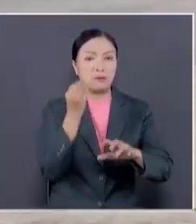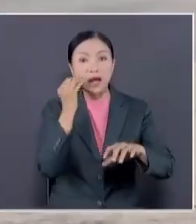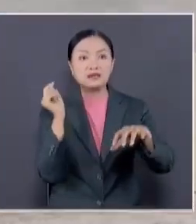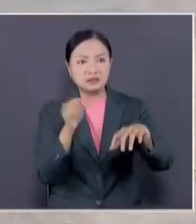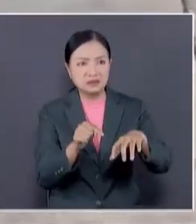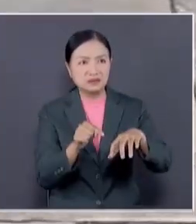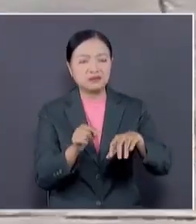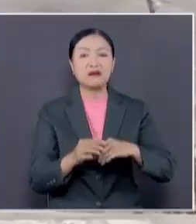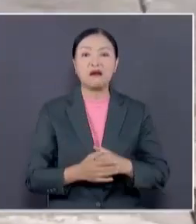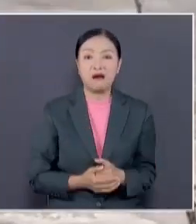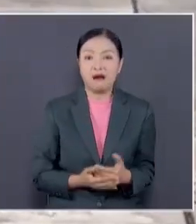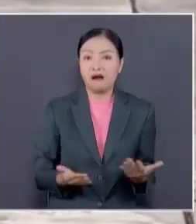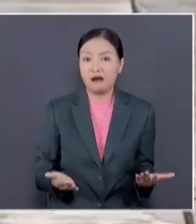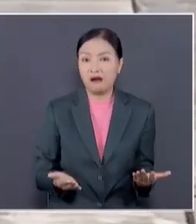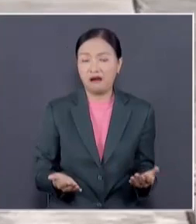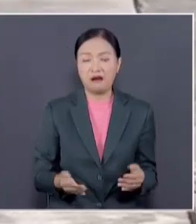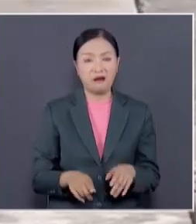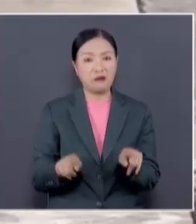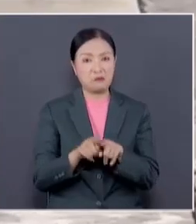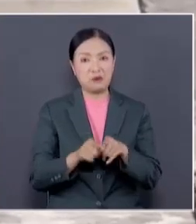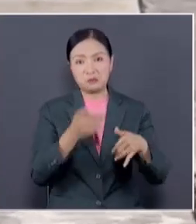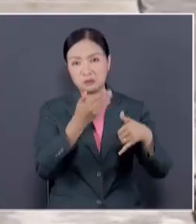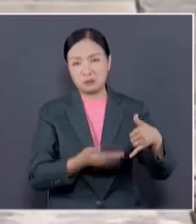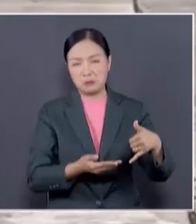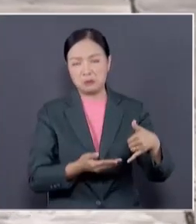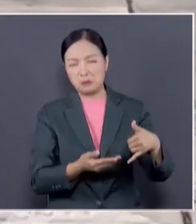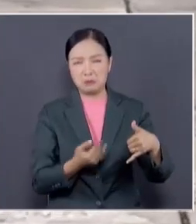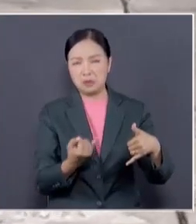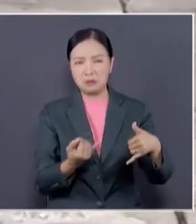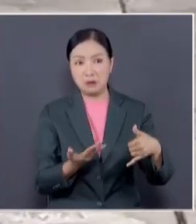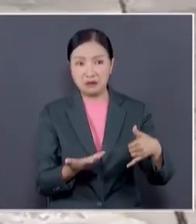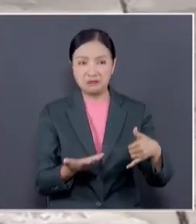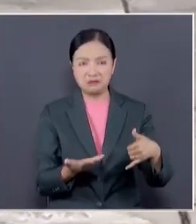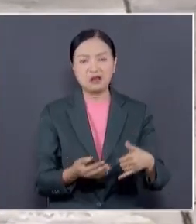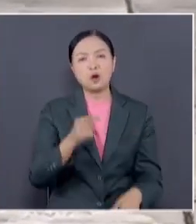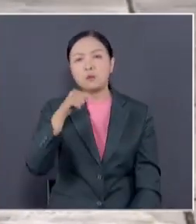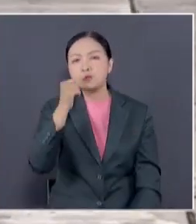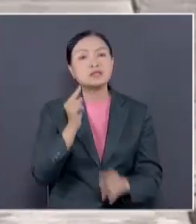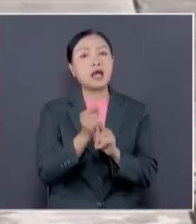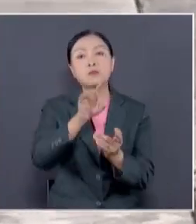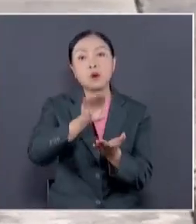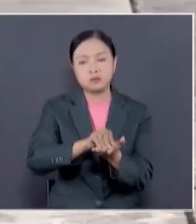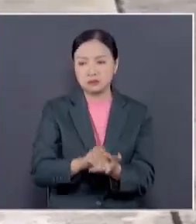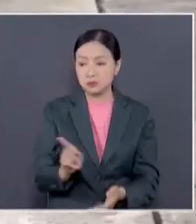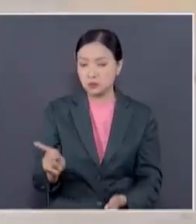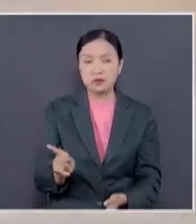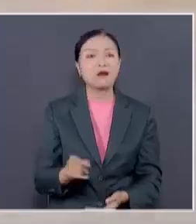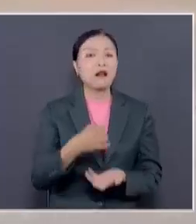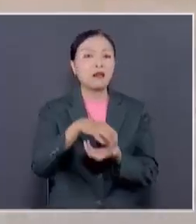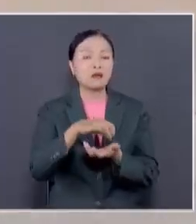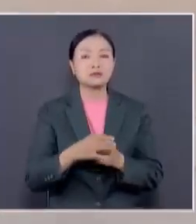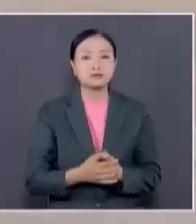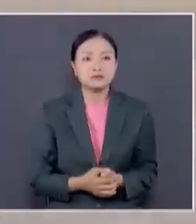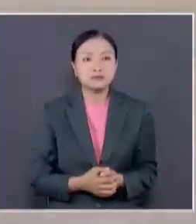งว่าเป็นผู้ร้ายคนสำคัญแล้วยิ่งกว่านั้นครับคุณผู้ชมครับอันนี้พูดกันตามข้อมูลคุณนุ่นเปิดประเด็นมาแล้วบอกว่